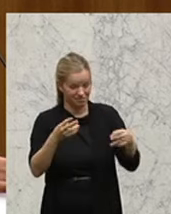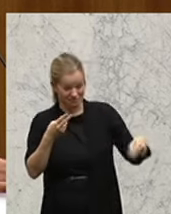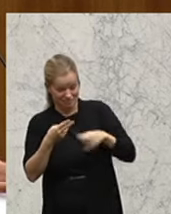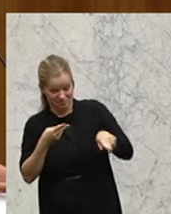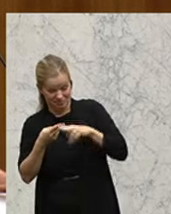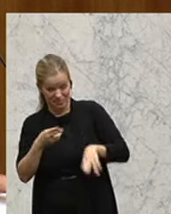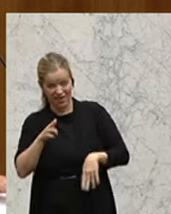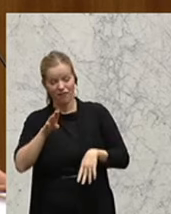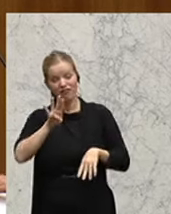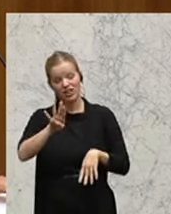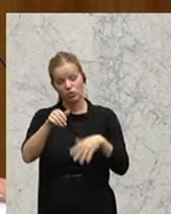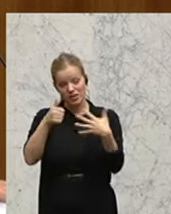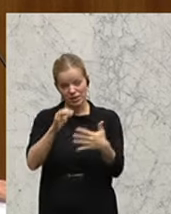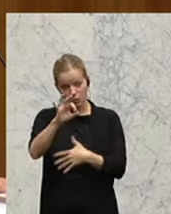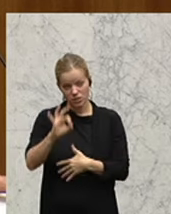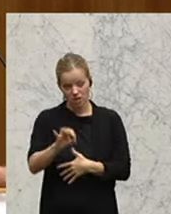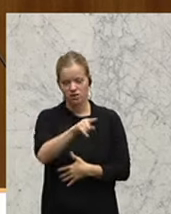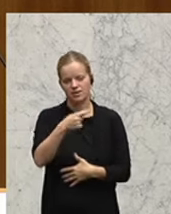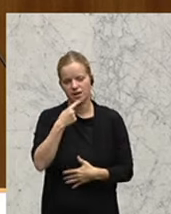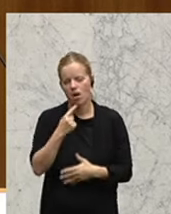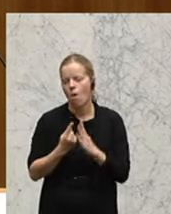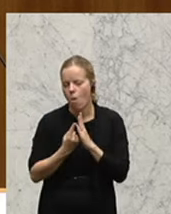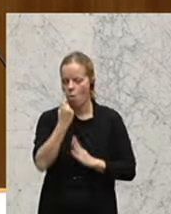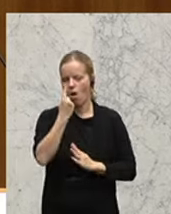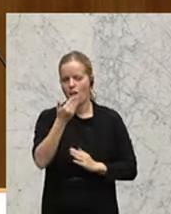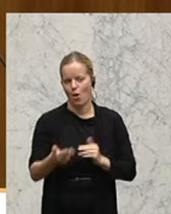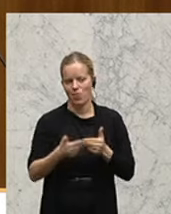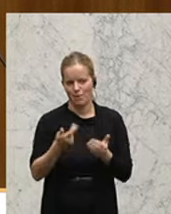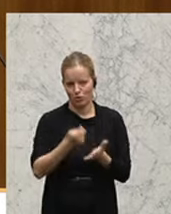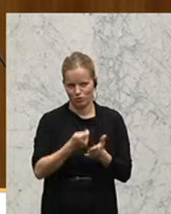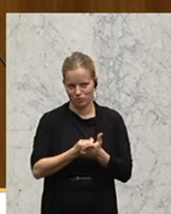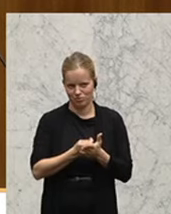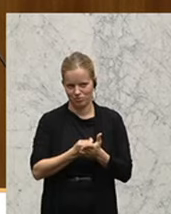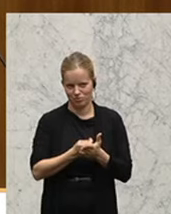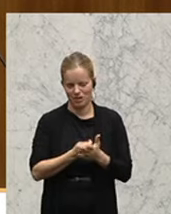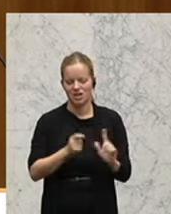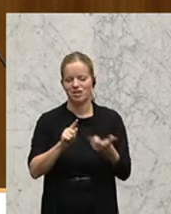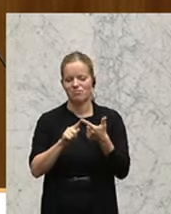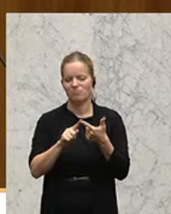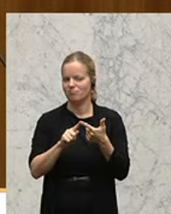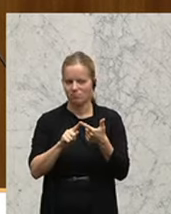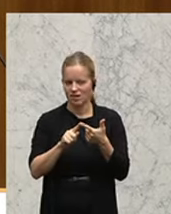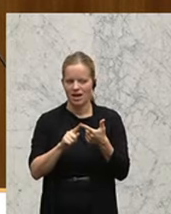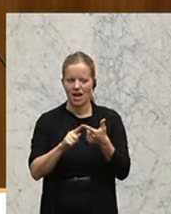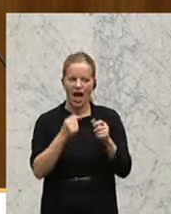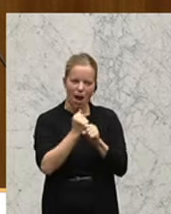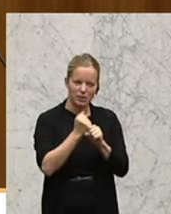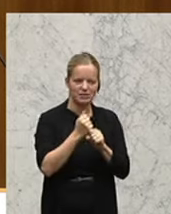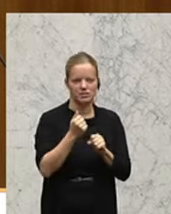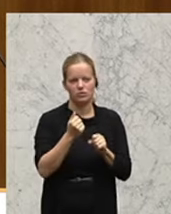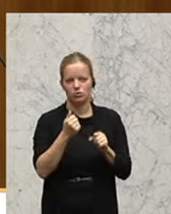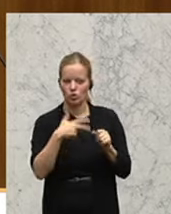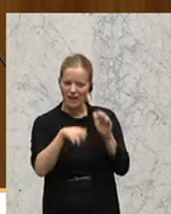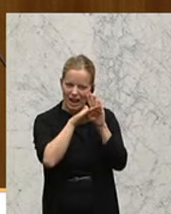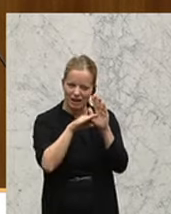die häufigste Nennung waren die hohen Lohnnebenkosten. Die zweithäufigste Nennung war das restriktive Arbeits- und Sozialrecht. Und ich weiß, Herr Minister, dass Sie